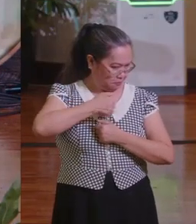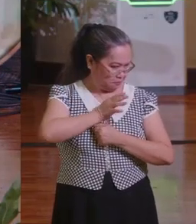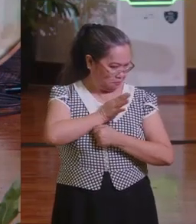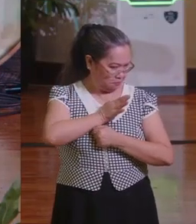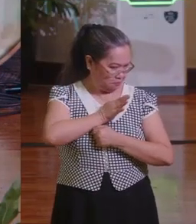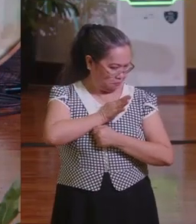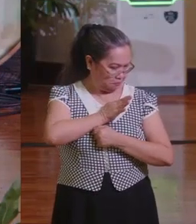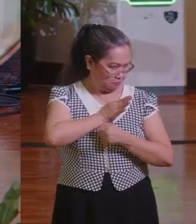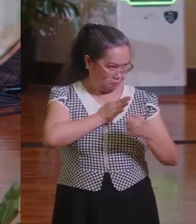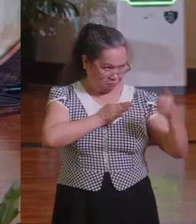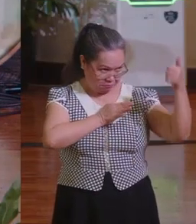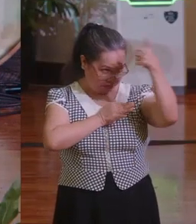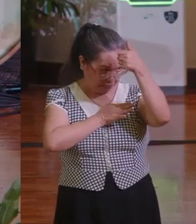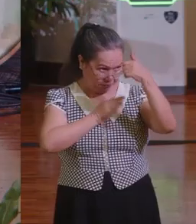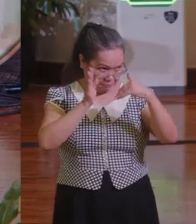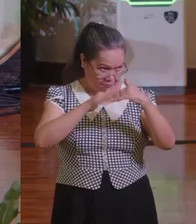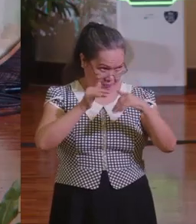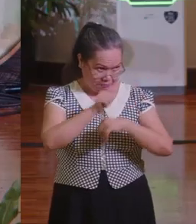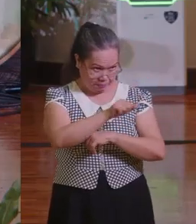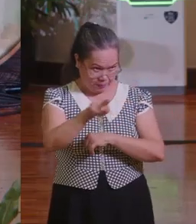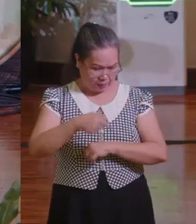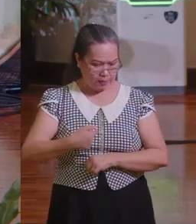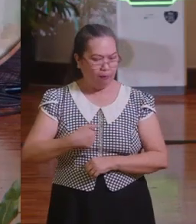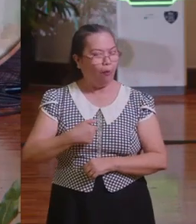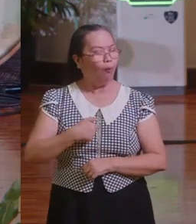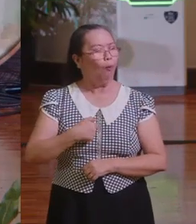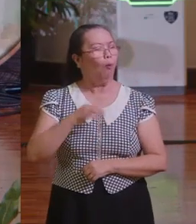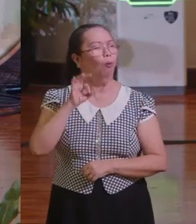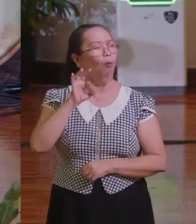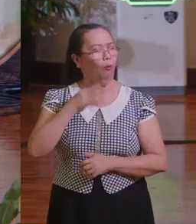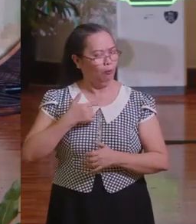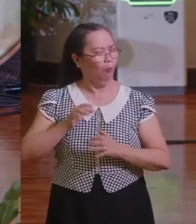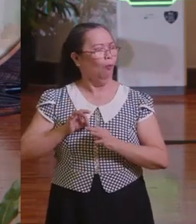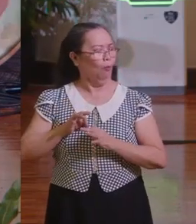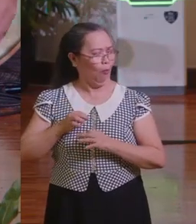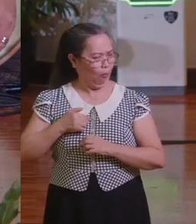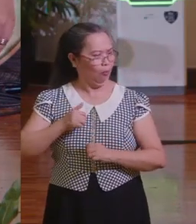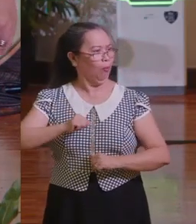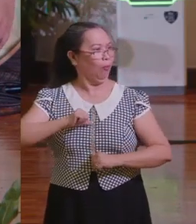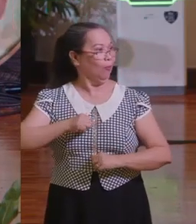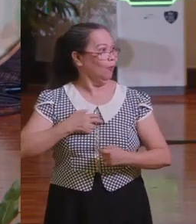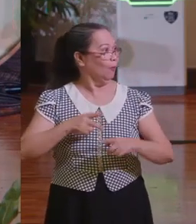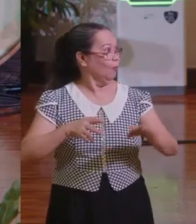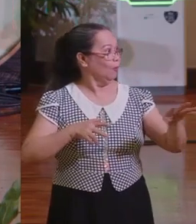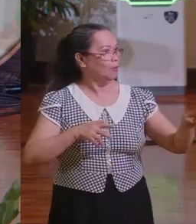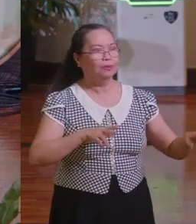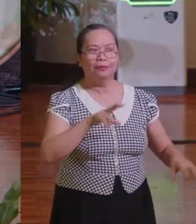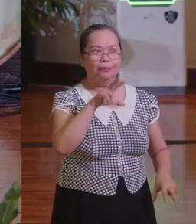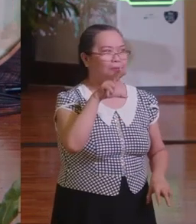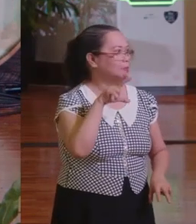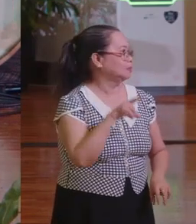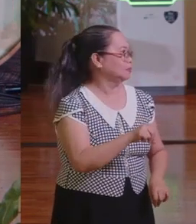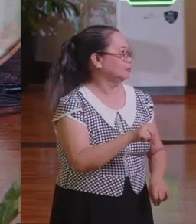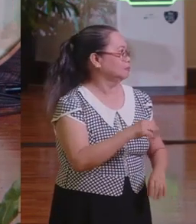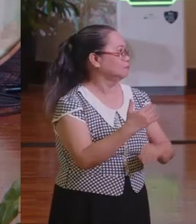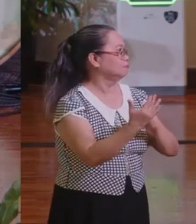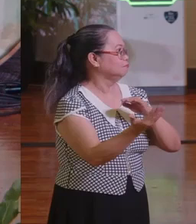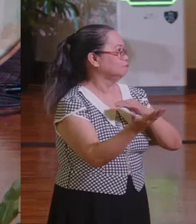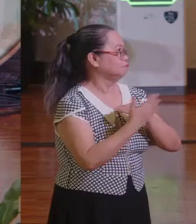magaling kisa sa ating mga kapatid. No? Ito po ay isang much needed admonition